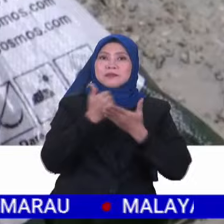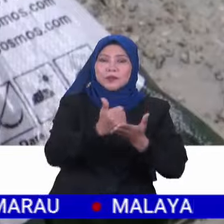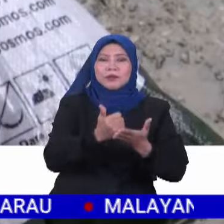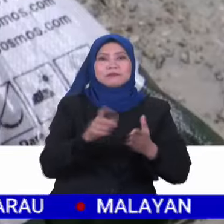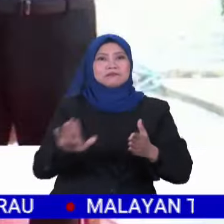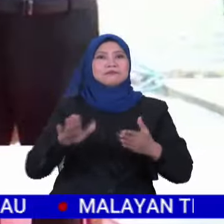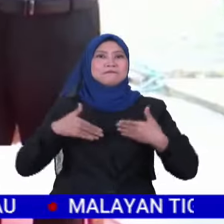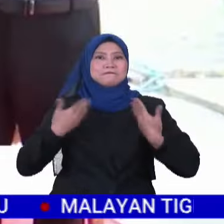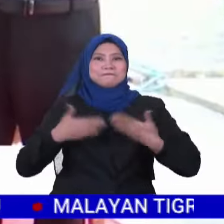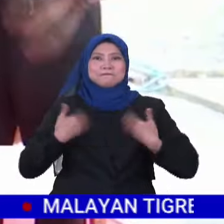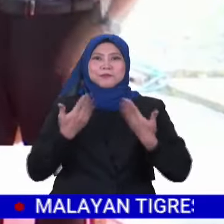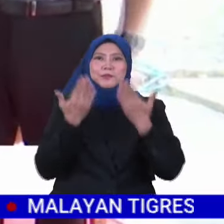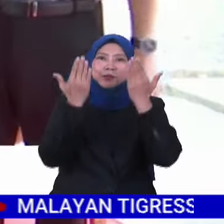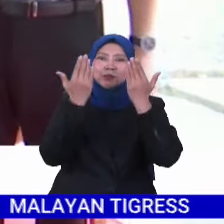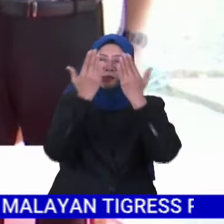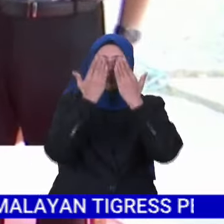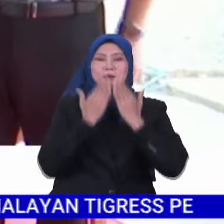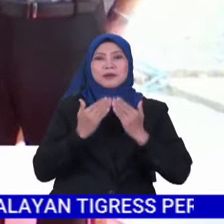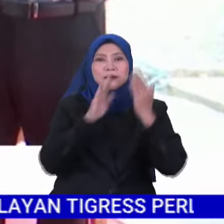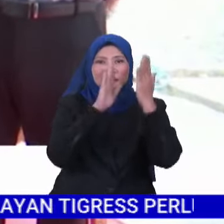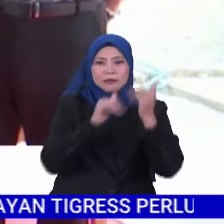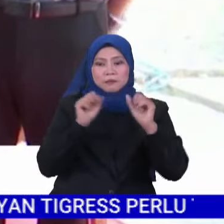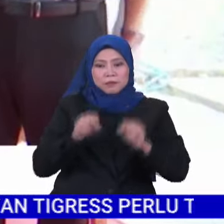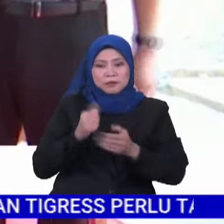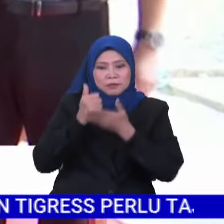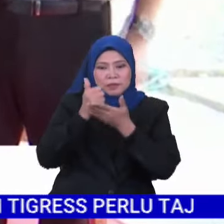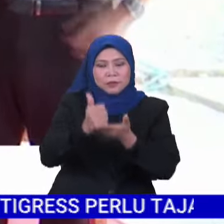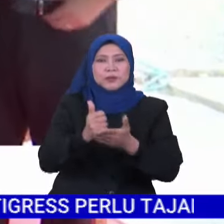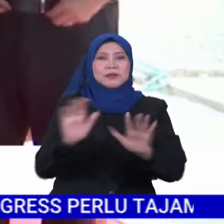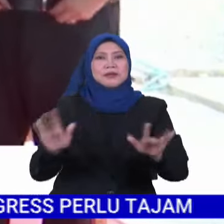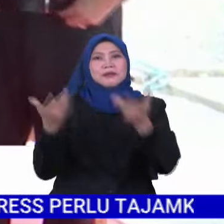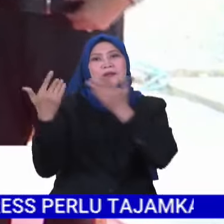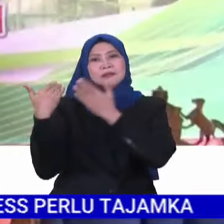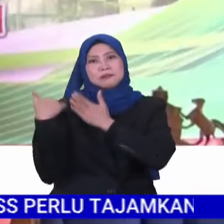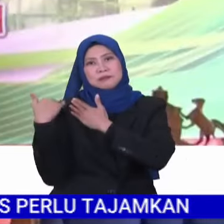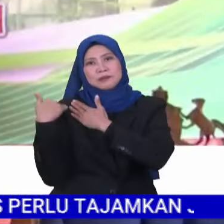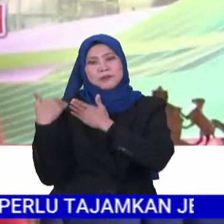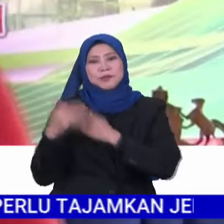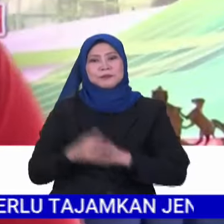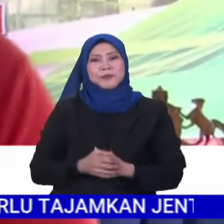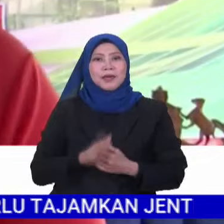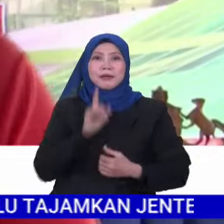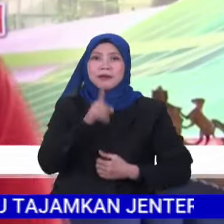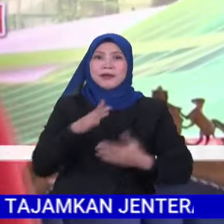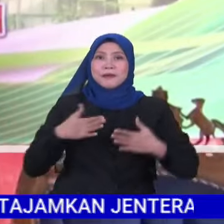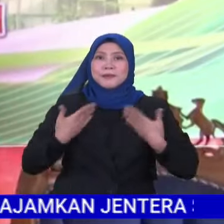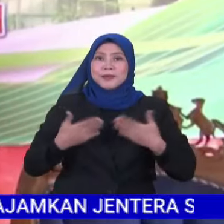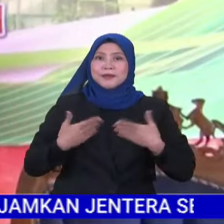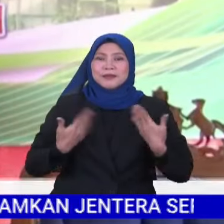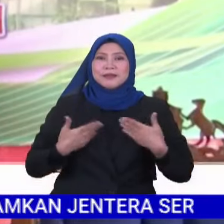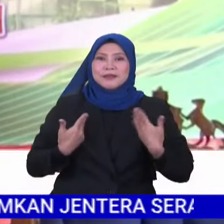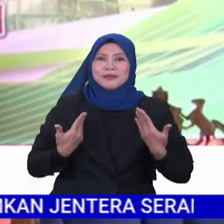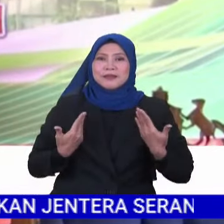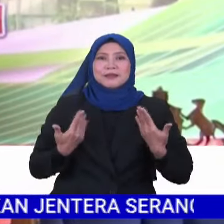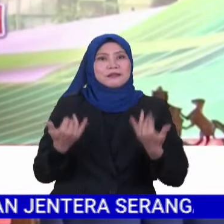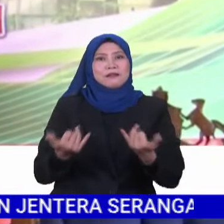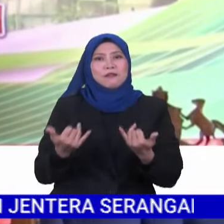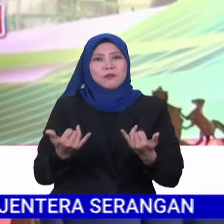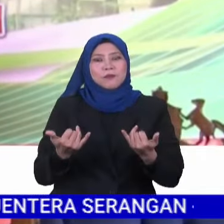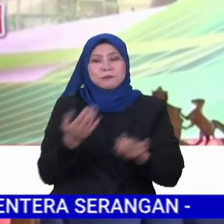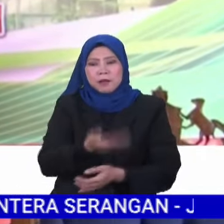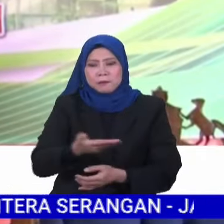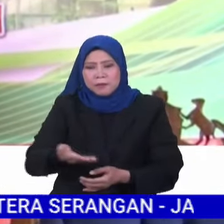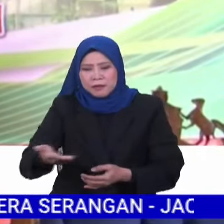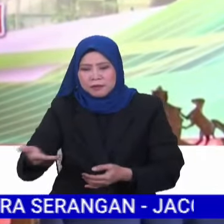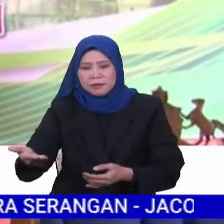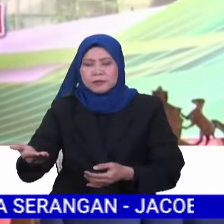rasa gembira dan bersyukur setiap harap bantuan itu dapat meringankan beban mereka usaha kemih lelah karena sekarang tuh